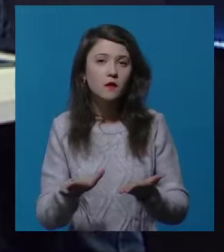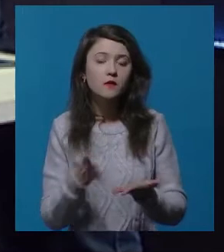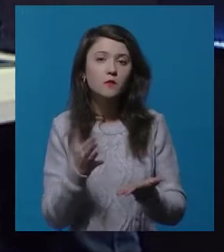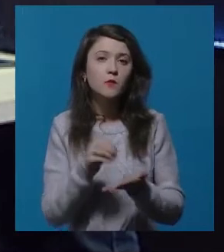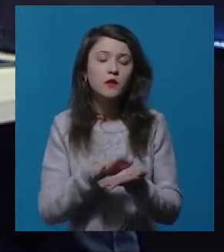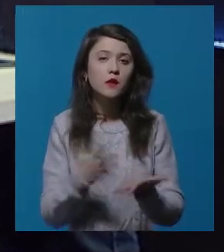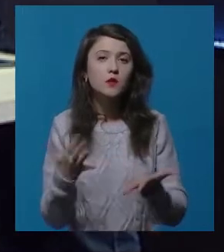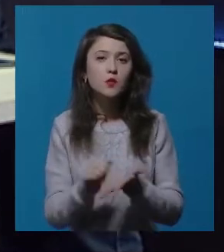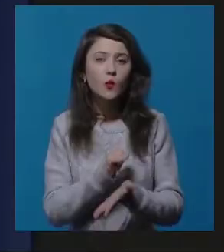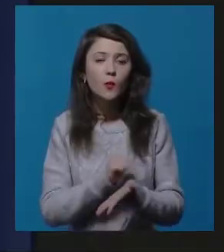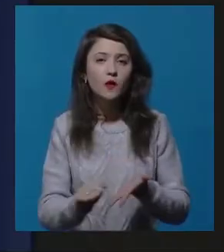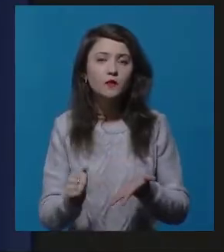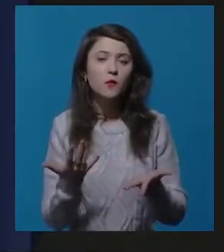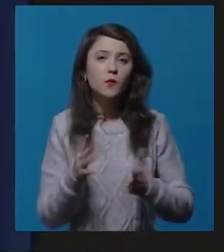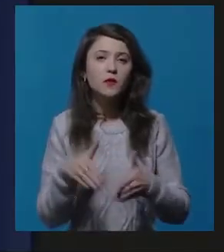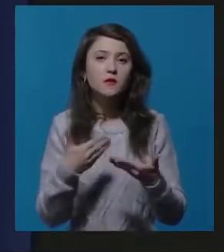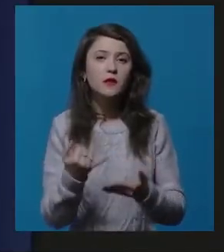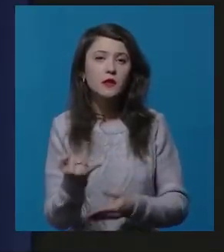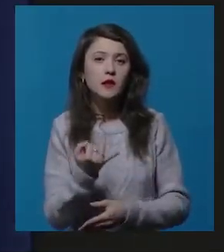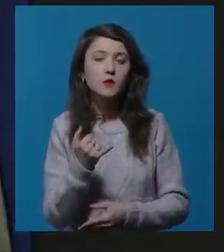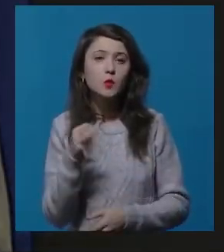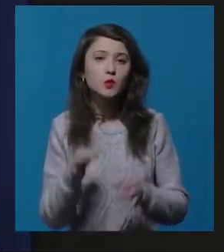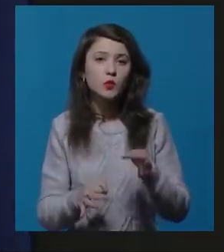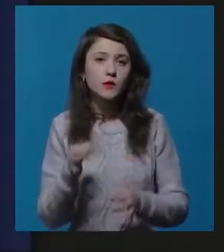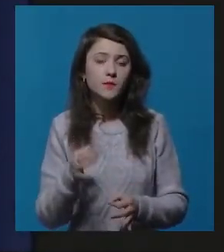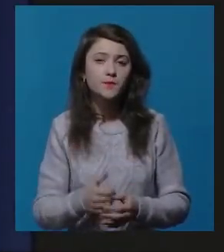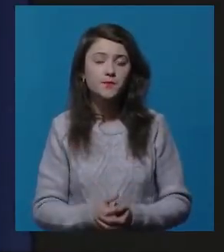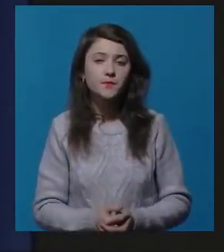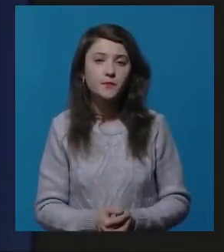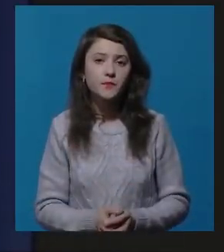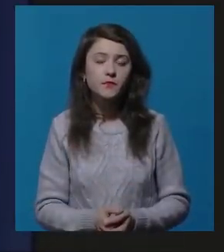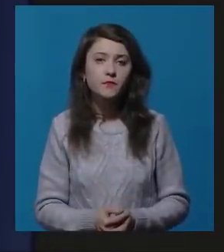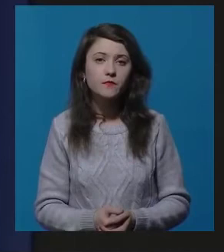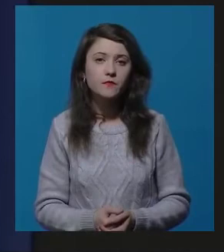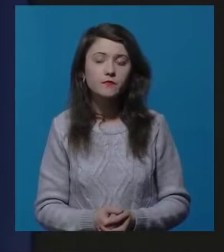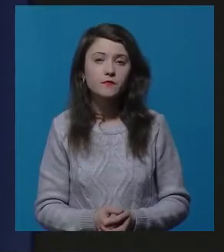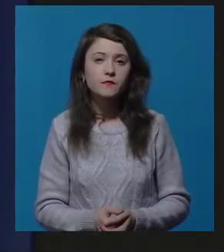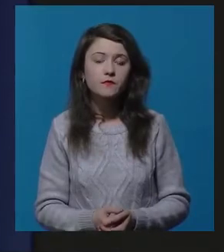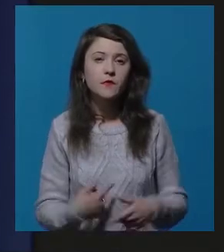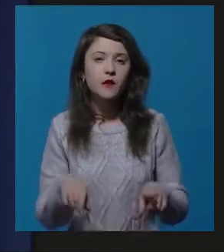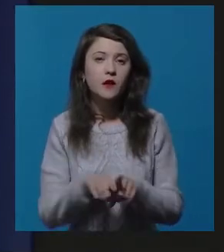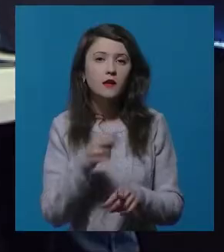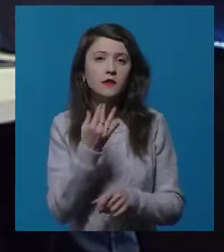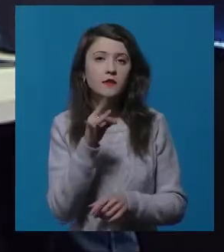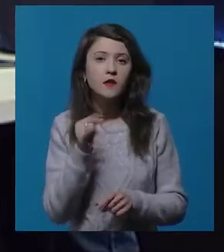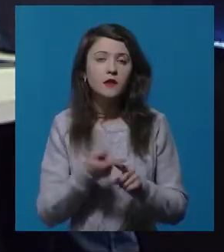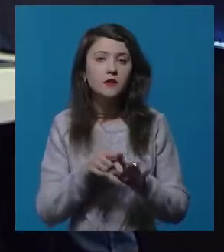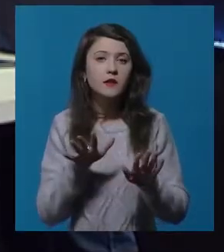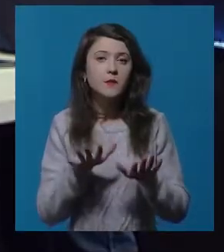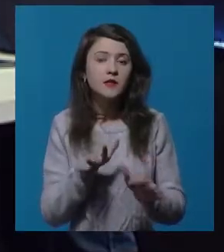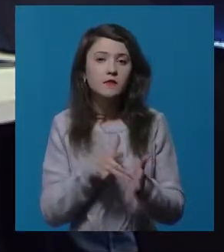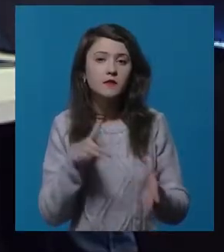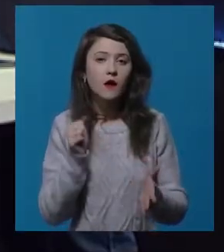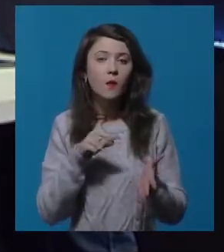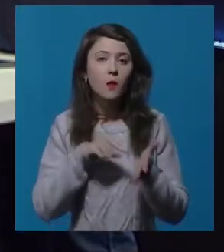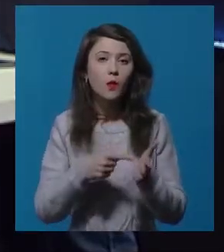чи представництва інтересів у суді. І така цифра – це тільки місцевий центр. А точок